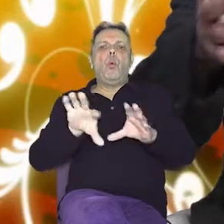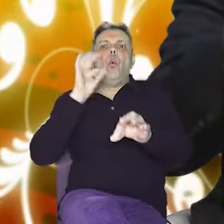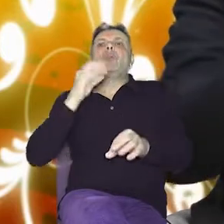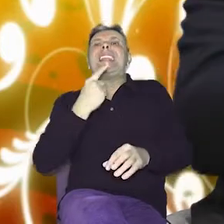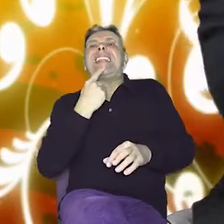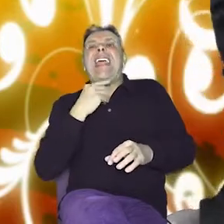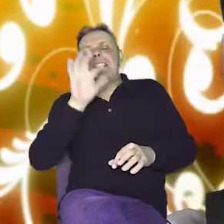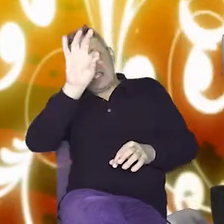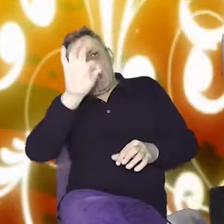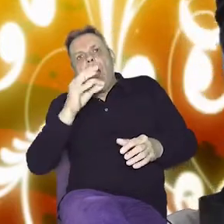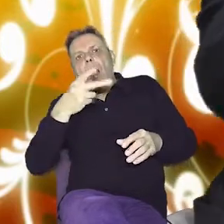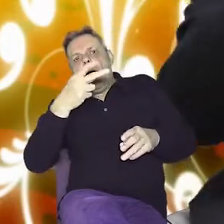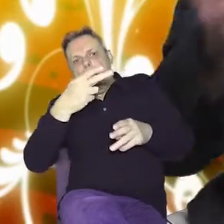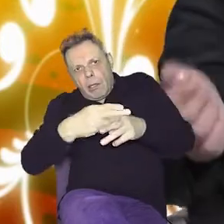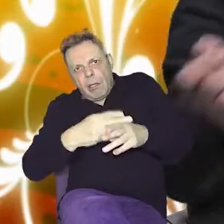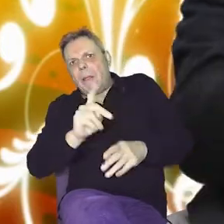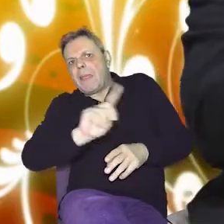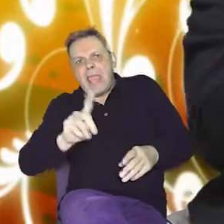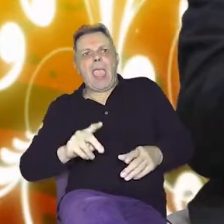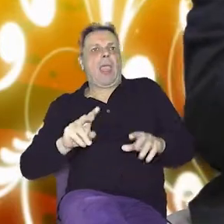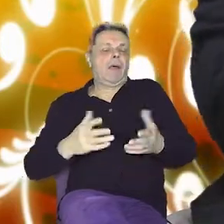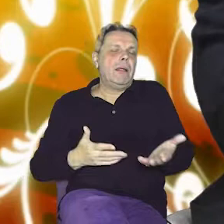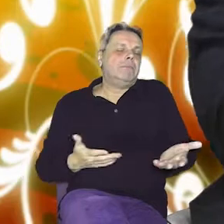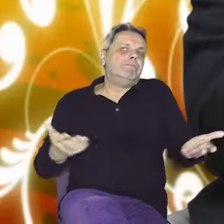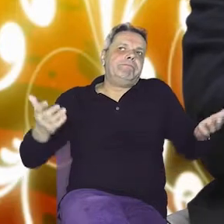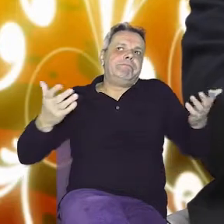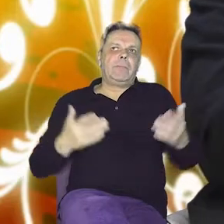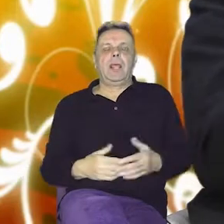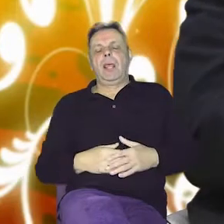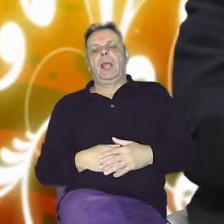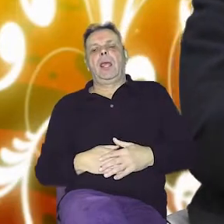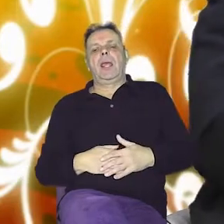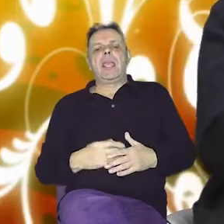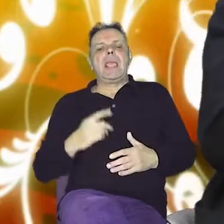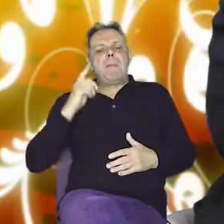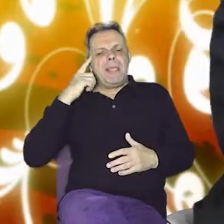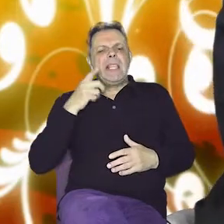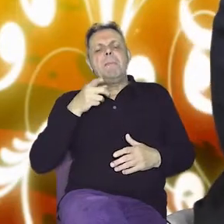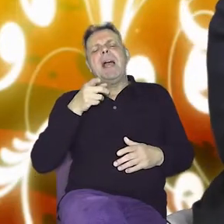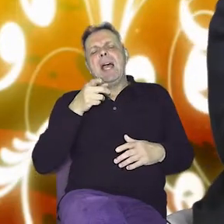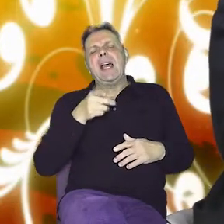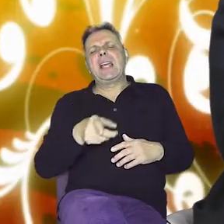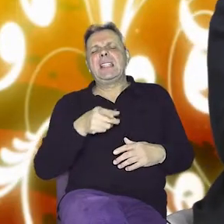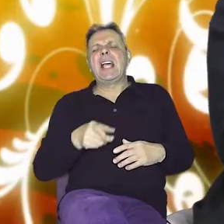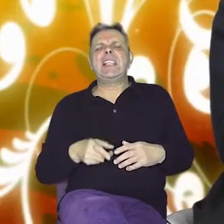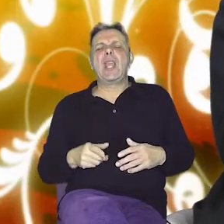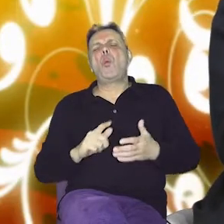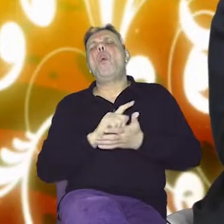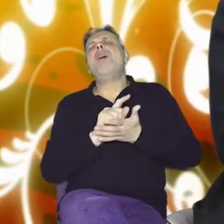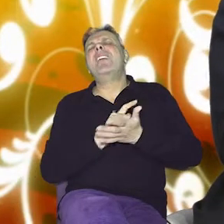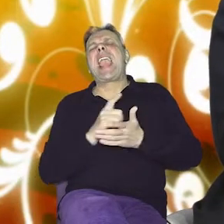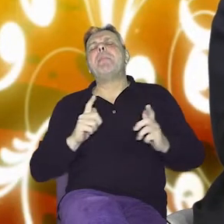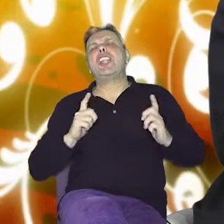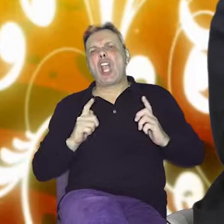vidite 5 pacijenata, sad ćemo raditi brze testove, nešto, da li vas stavimo 2-3, i mislim da se tu se onda nekako